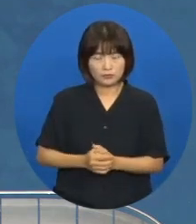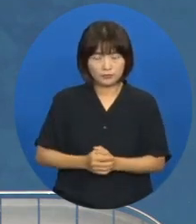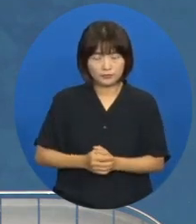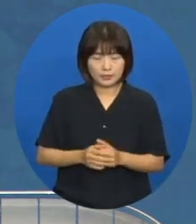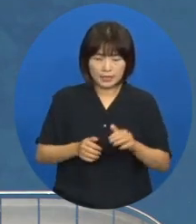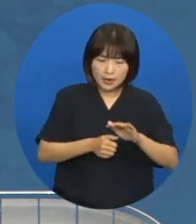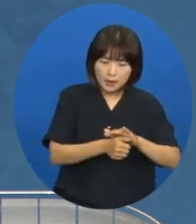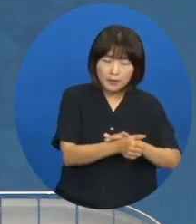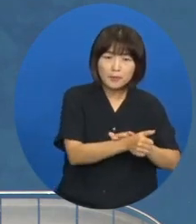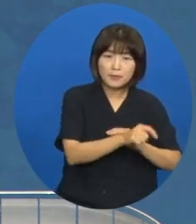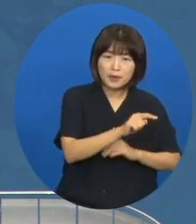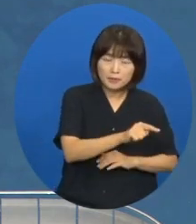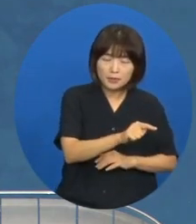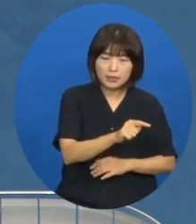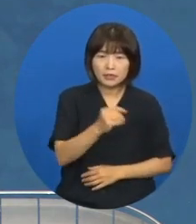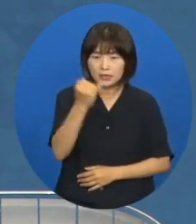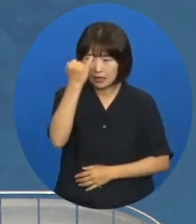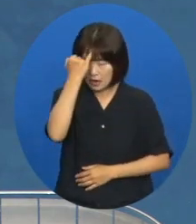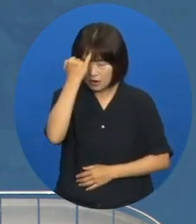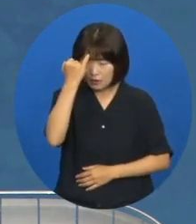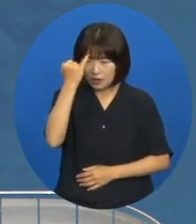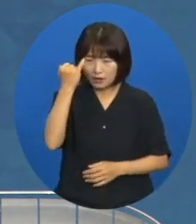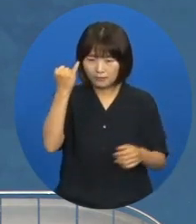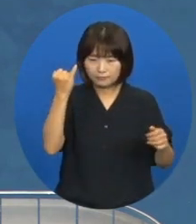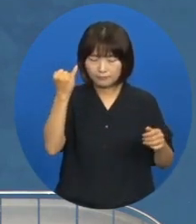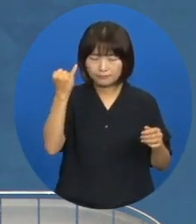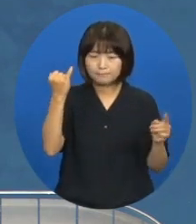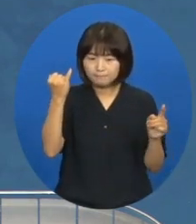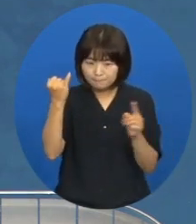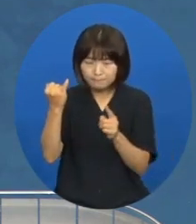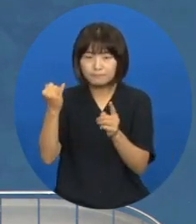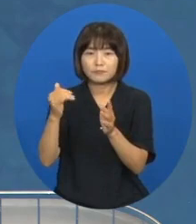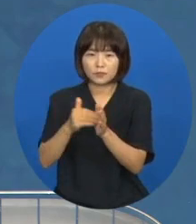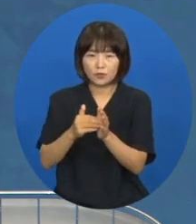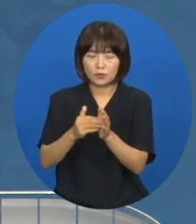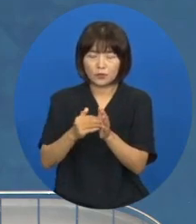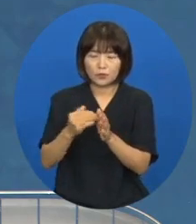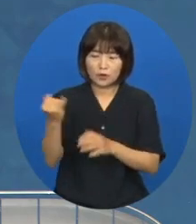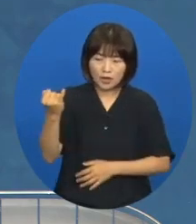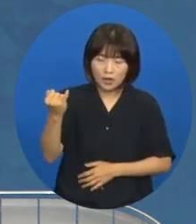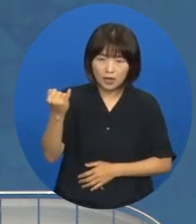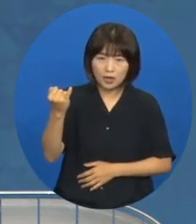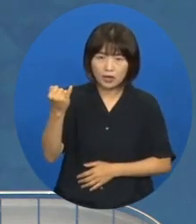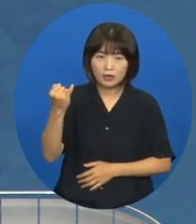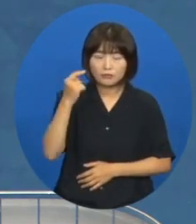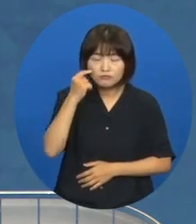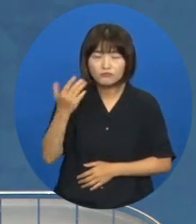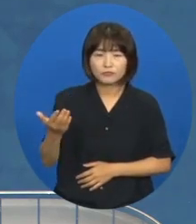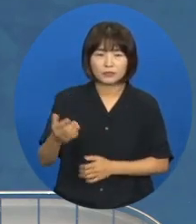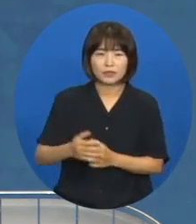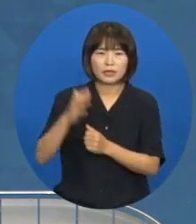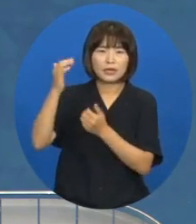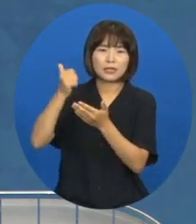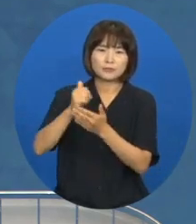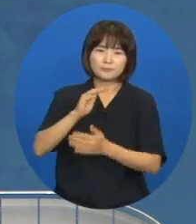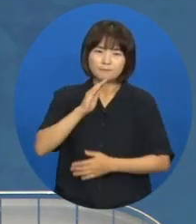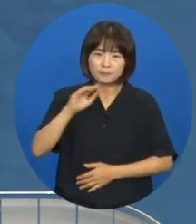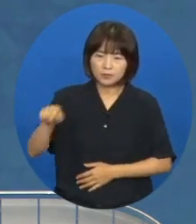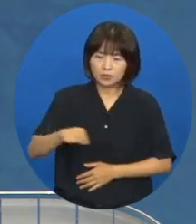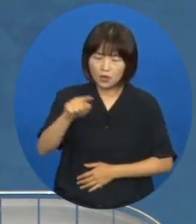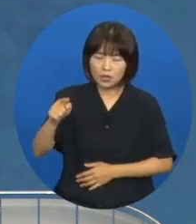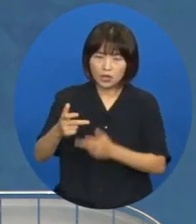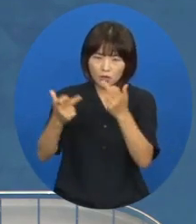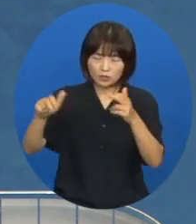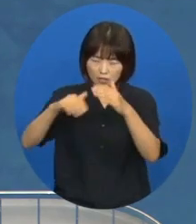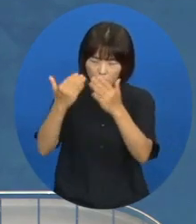뱀이 하와에게 찾아왔어요. 그리고는 하와에게 이렇게 묻습니다. 하나님이 참으로 너희에게